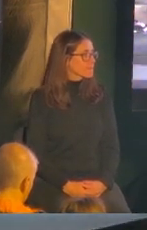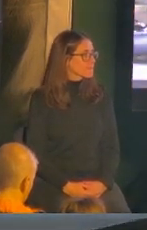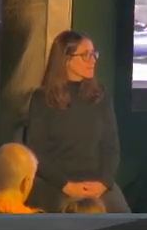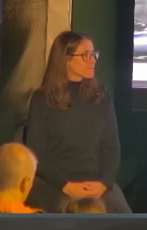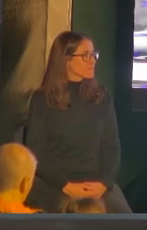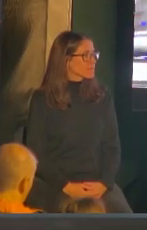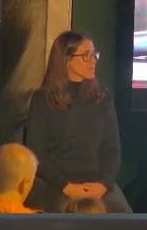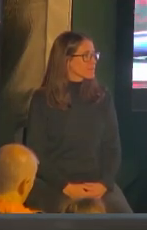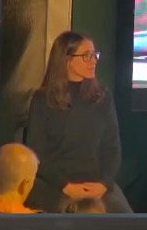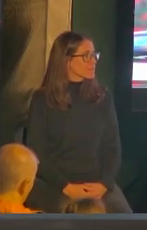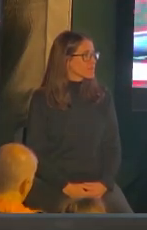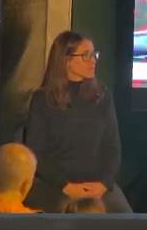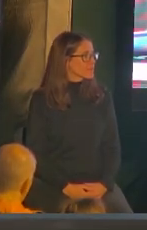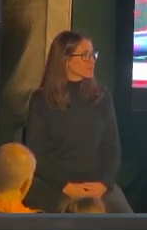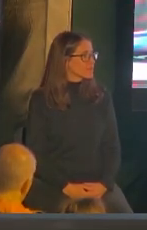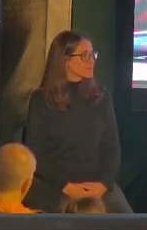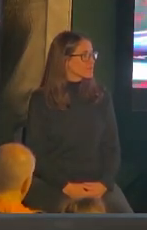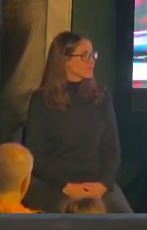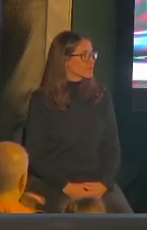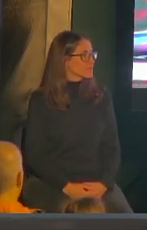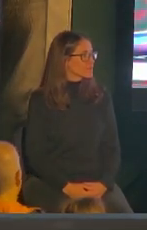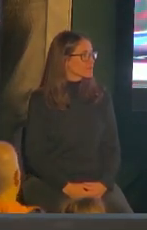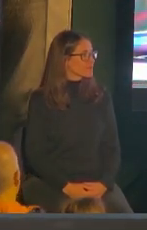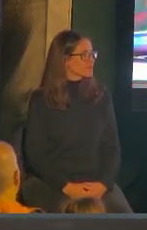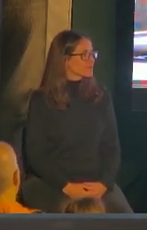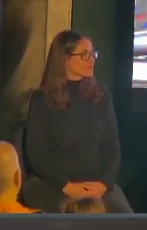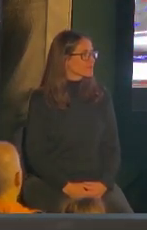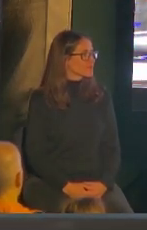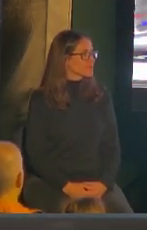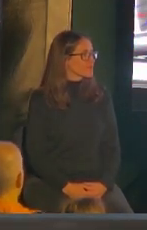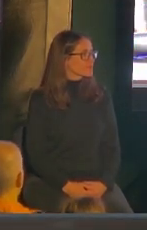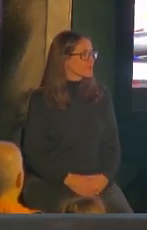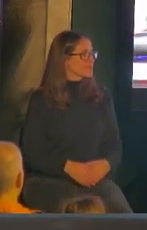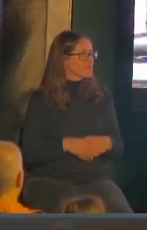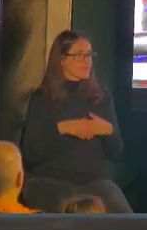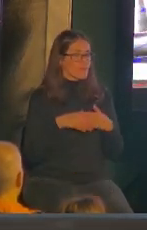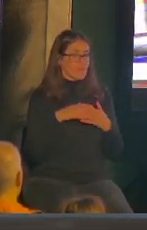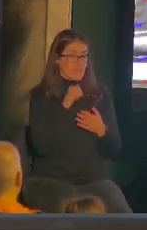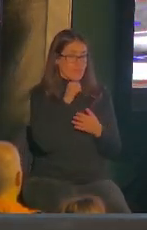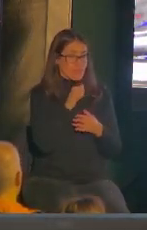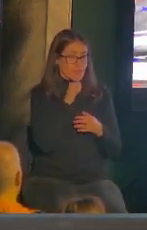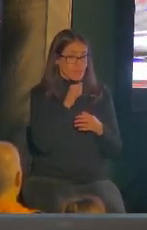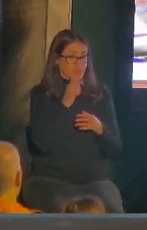Aquesta la guardarem. I ara el que farem és acabar els altres.